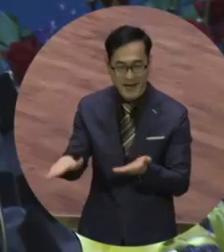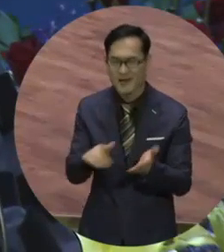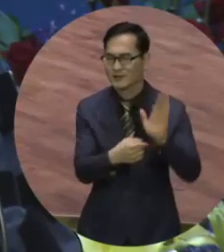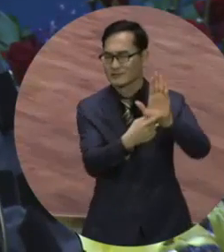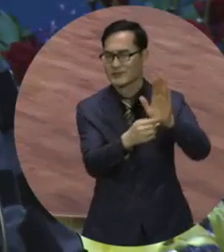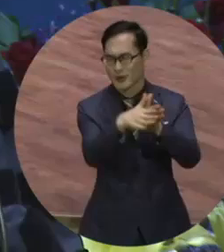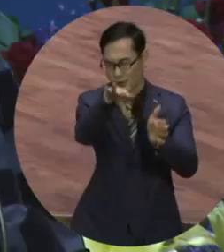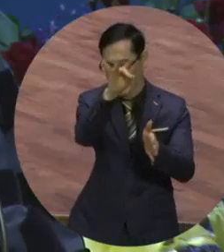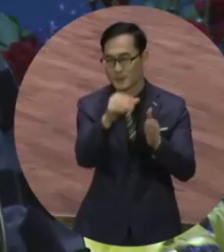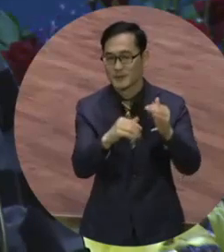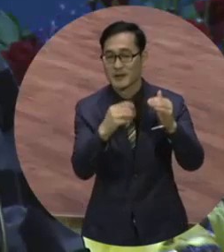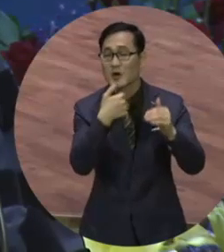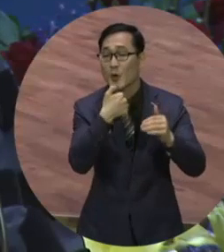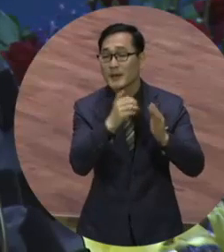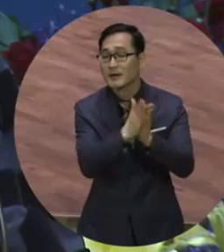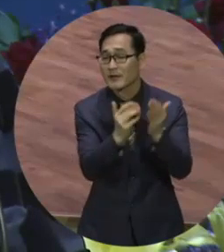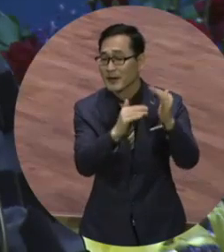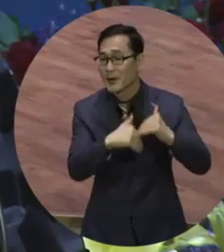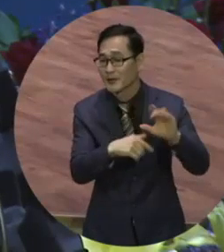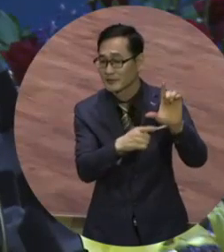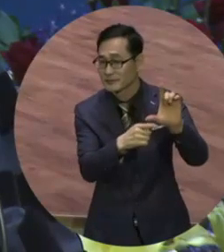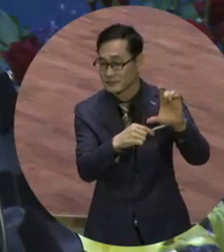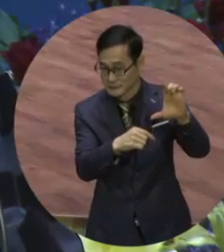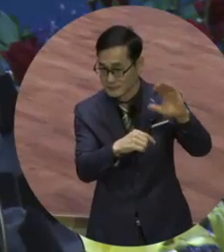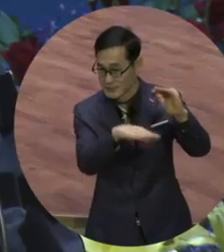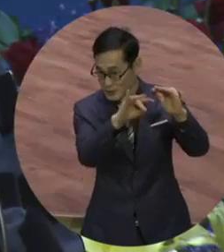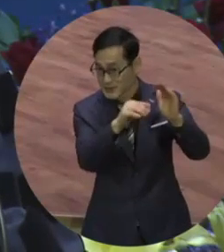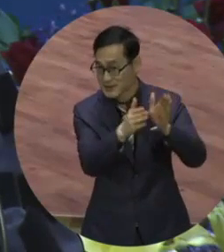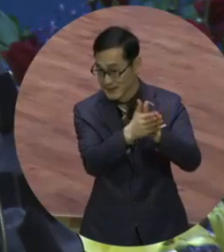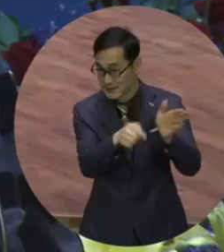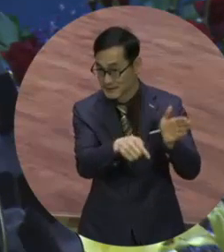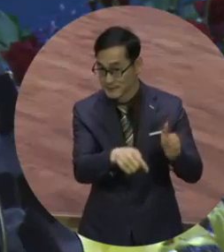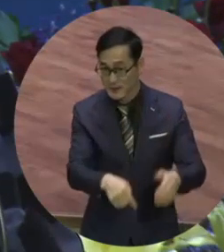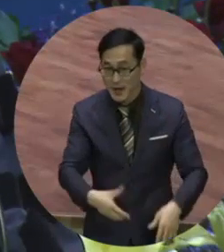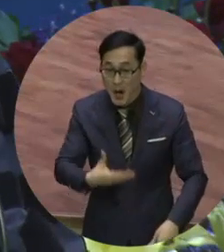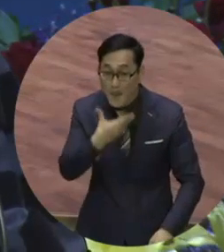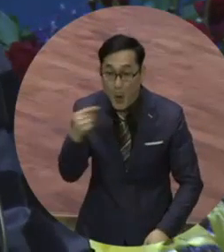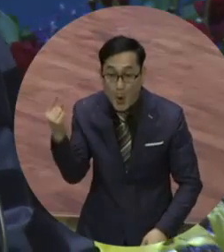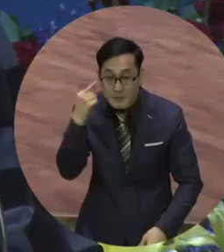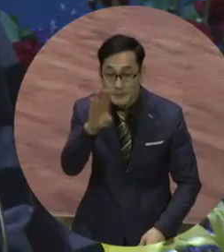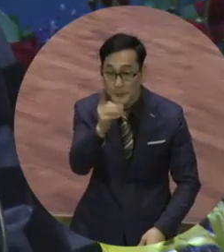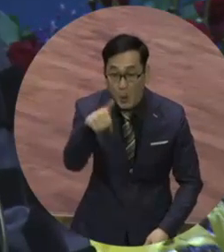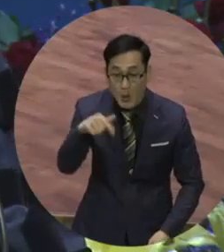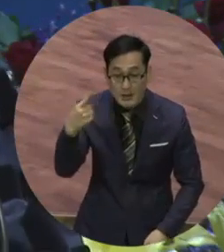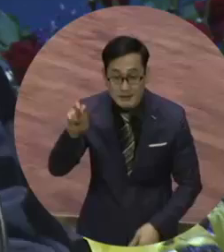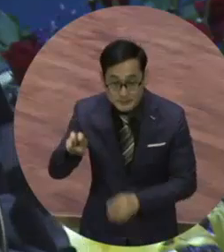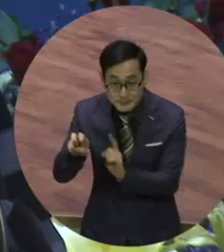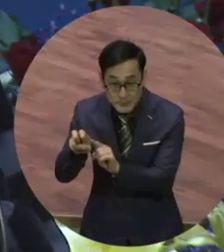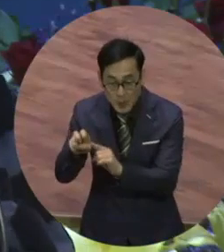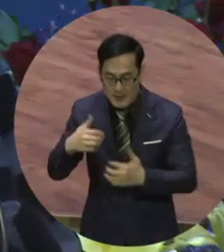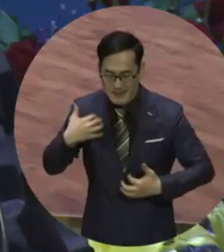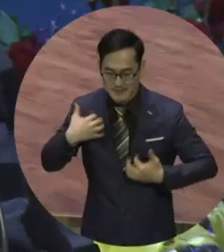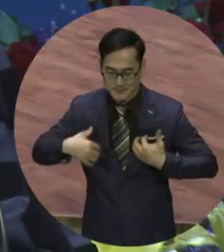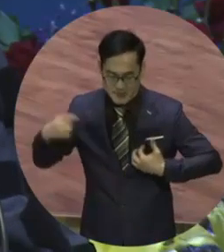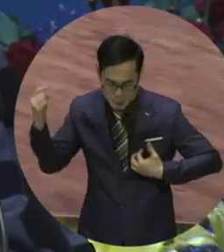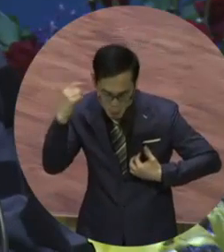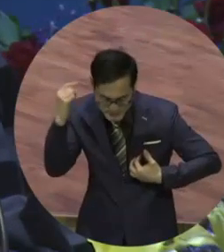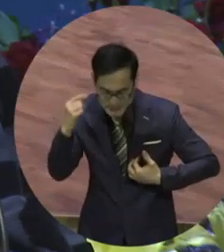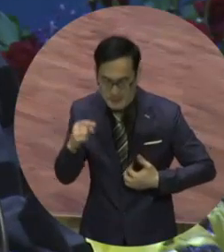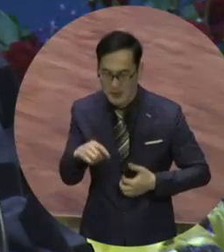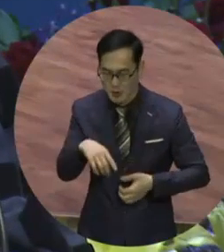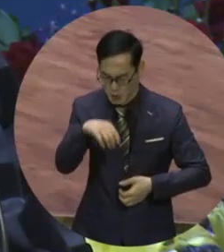자유입니다. 복음이 뭐냐? 말 그대로 복된 소식이죠. 복된 소리, 기쁜 소식, 굿